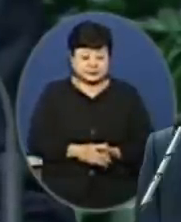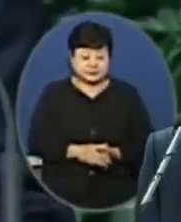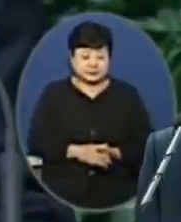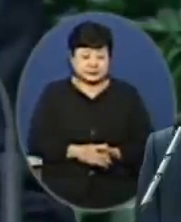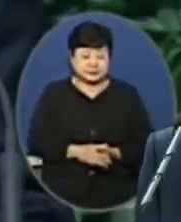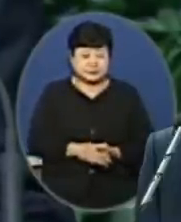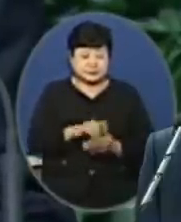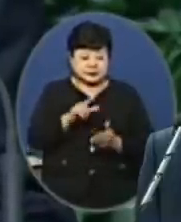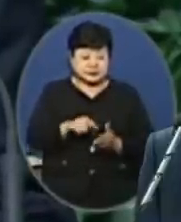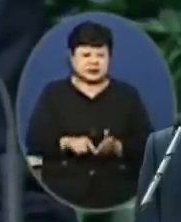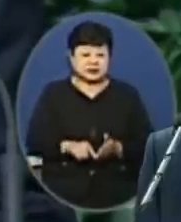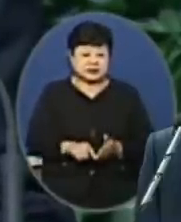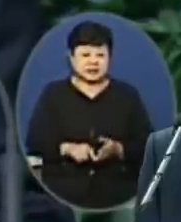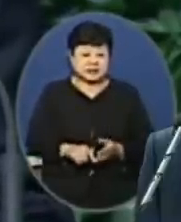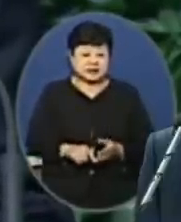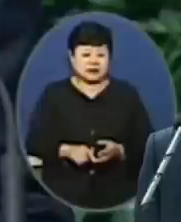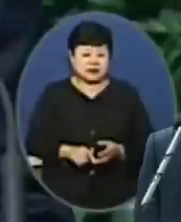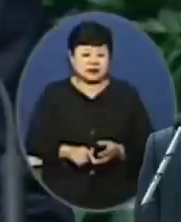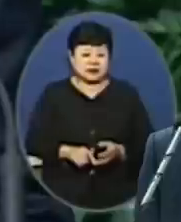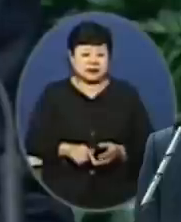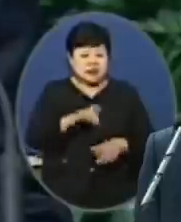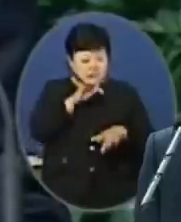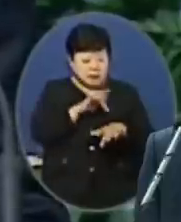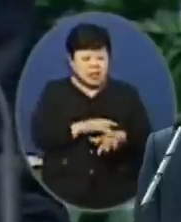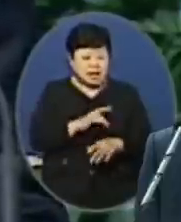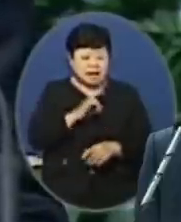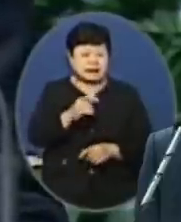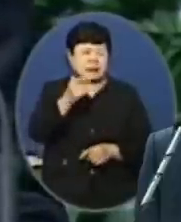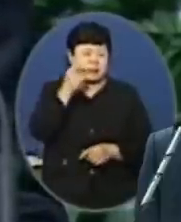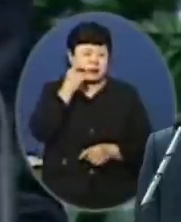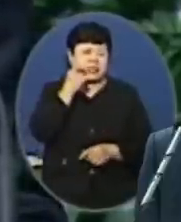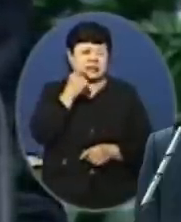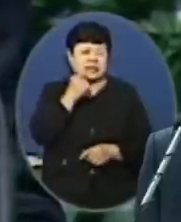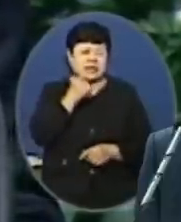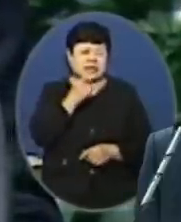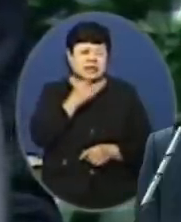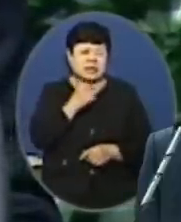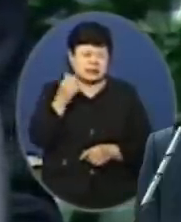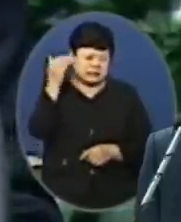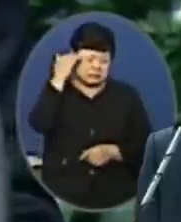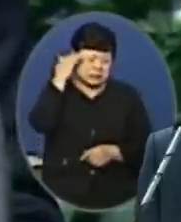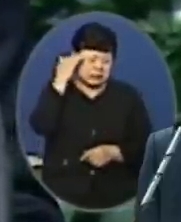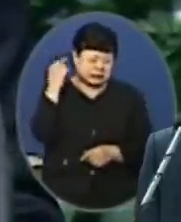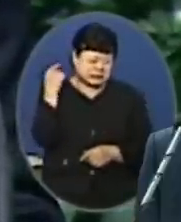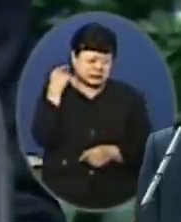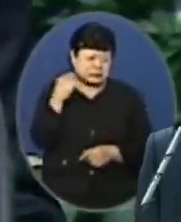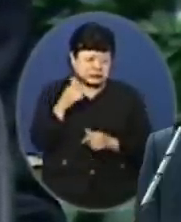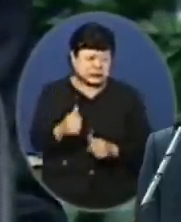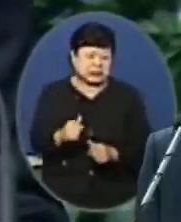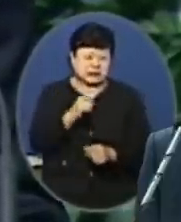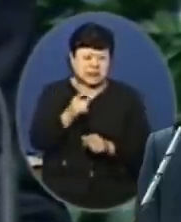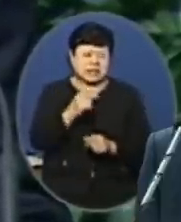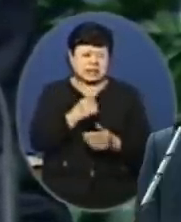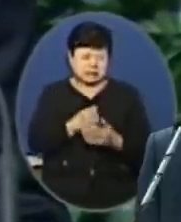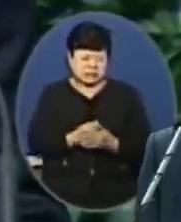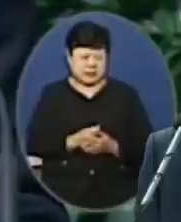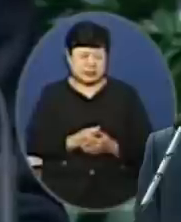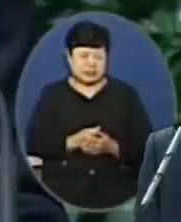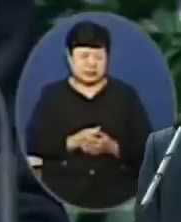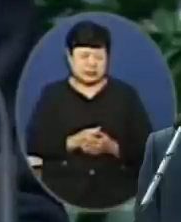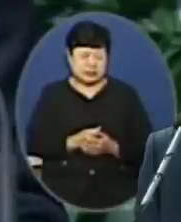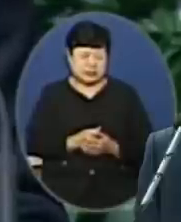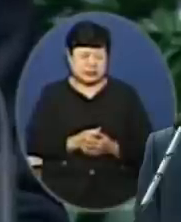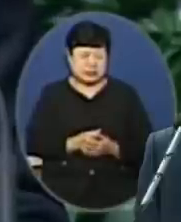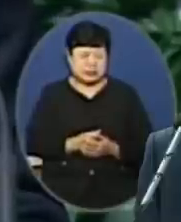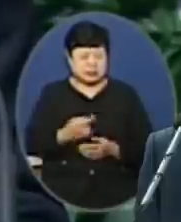오랜 세월 동안 마귀가 너는 못한다, 안 된다, 할 수 없다고 말해서 그것을 듣고서 따라서 말을 했기 때문에 뇌